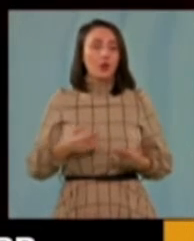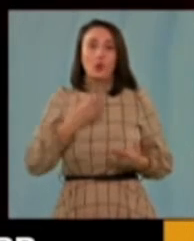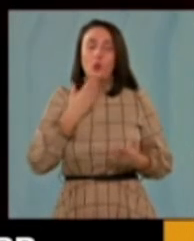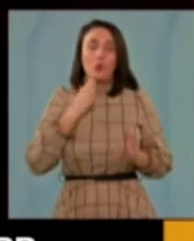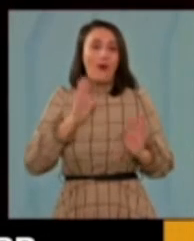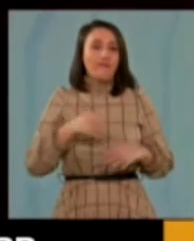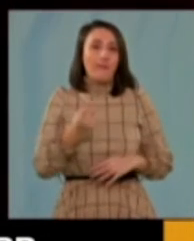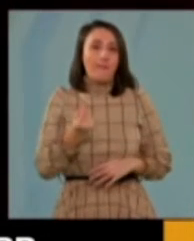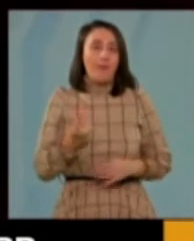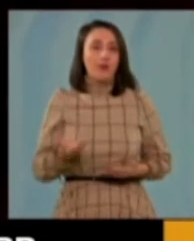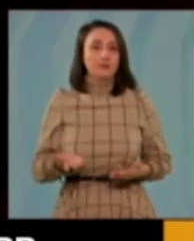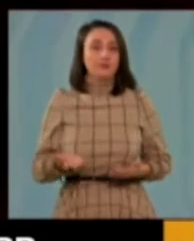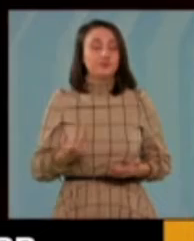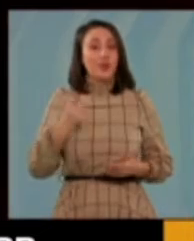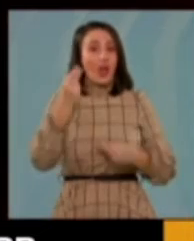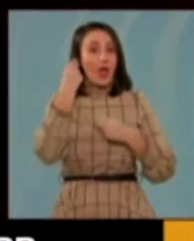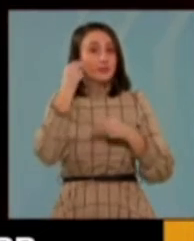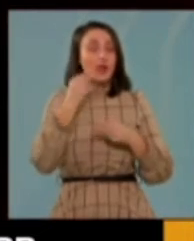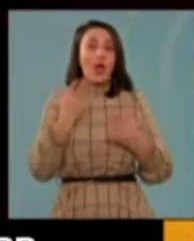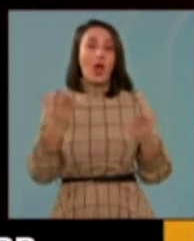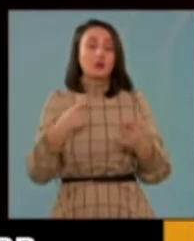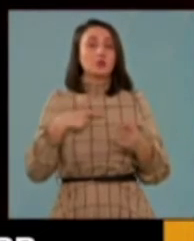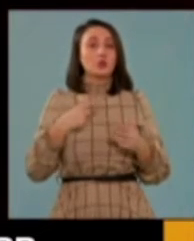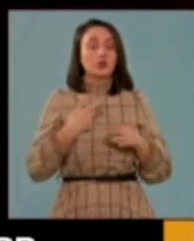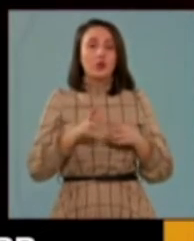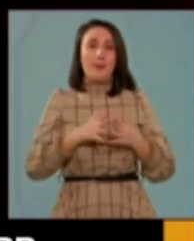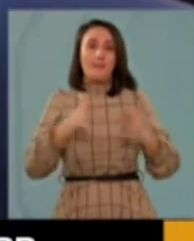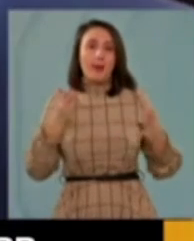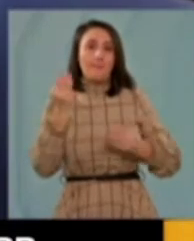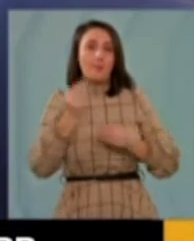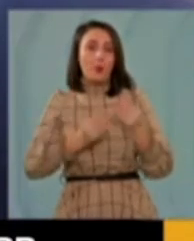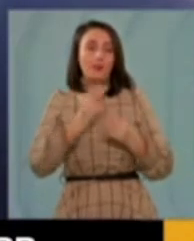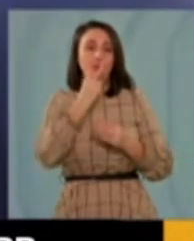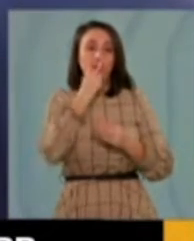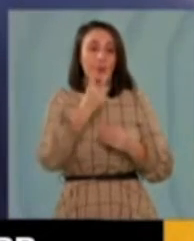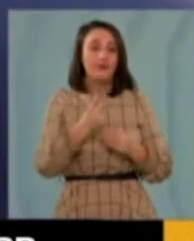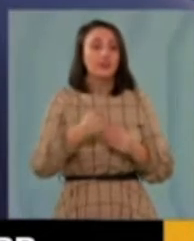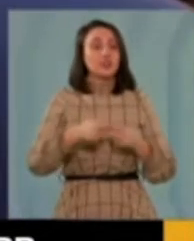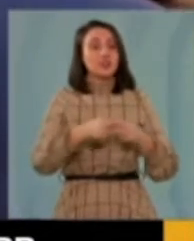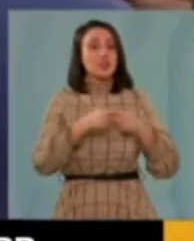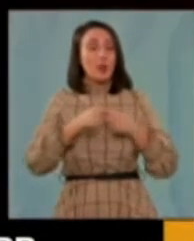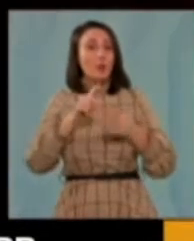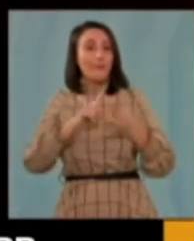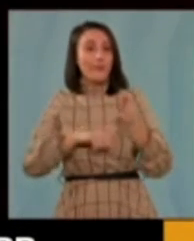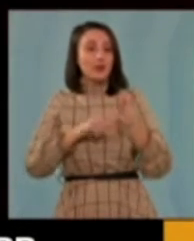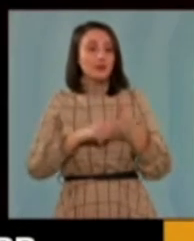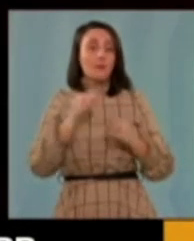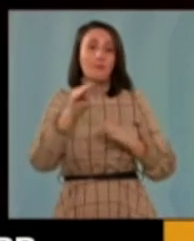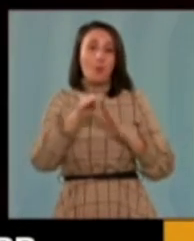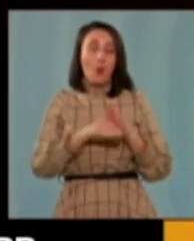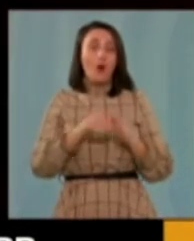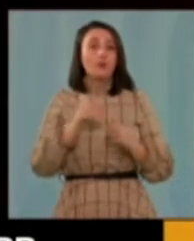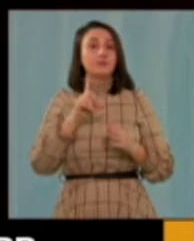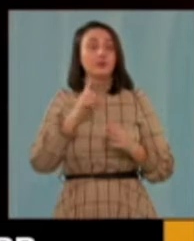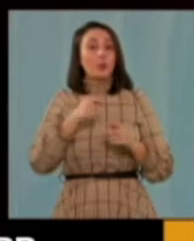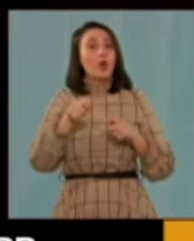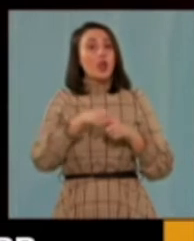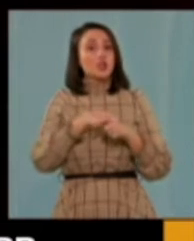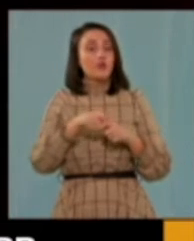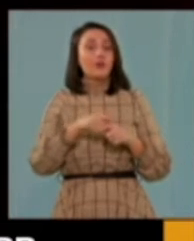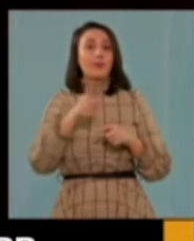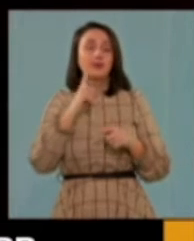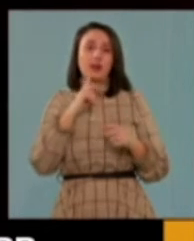bani. Dan Vulceanu a explicat care sunt cele mai mari probleme în ceea ce privește sistemul de pensii. Problema pe care noi trebuie să o rezolvăm este